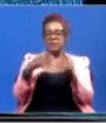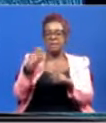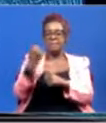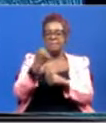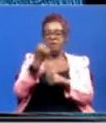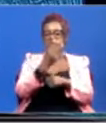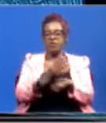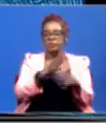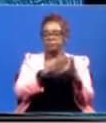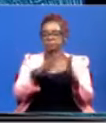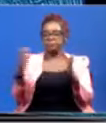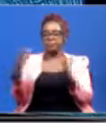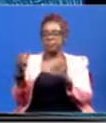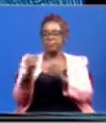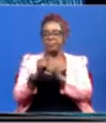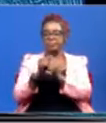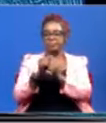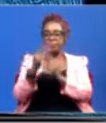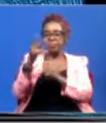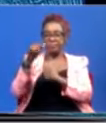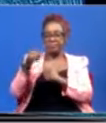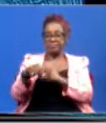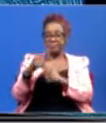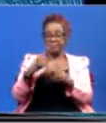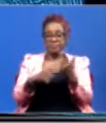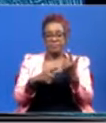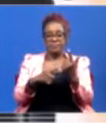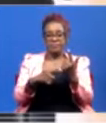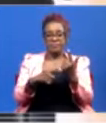tarehe 18 mwaka huu. Tusikie walisema nini.